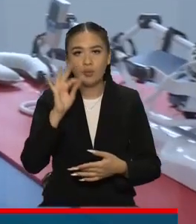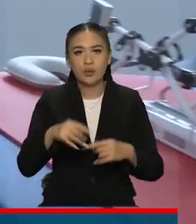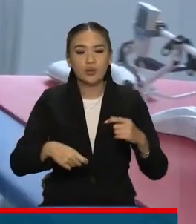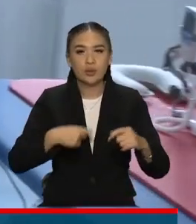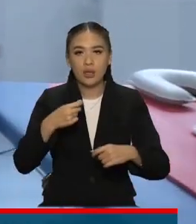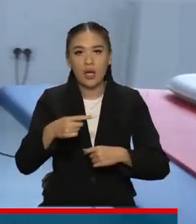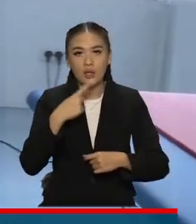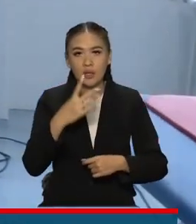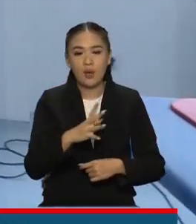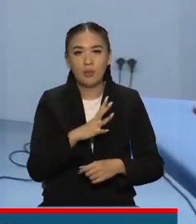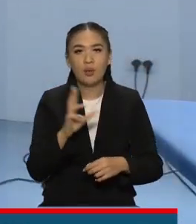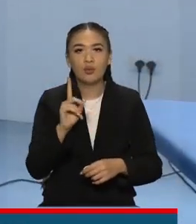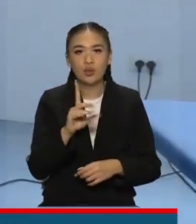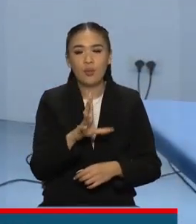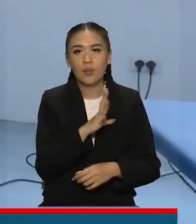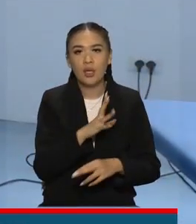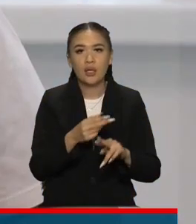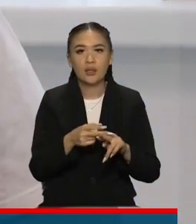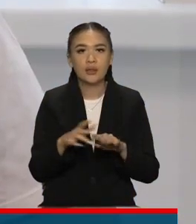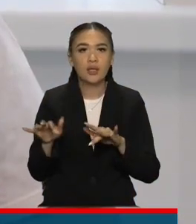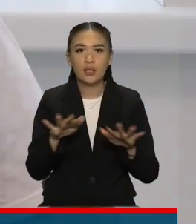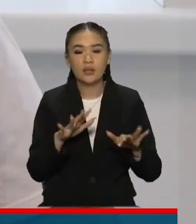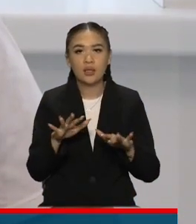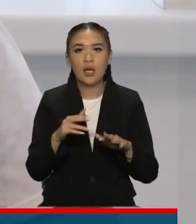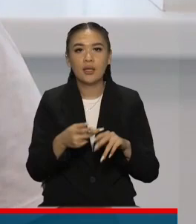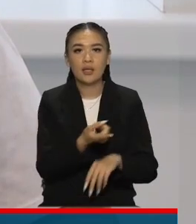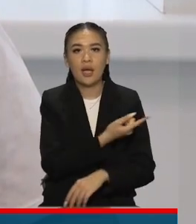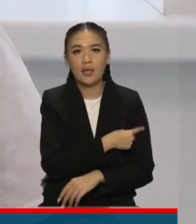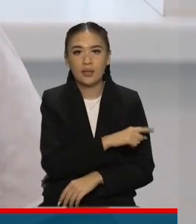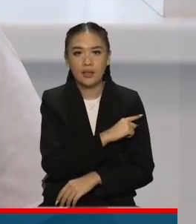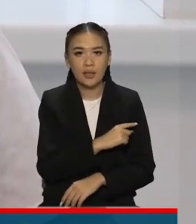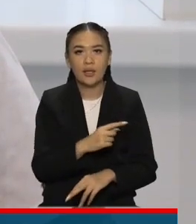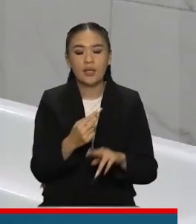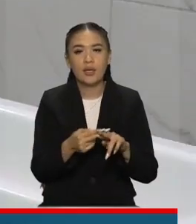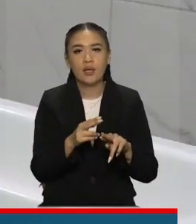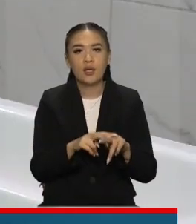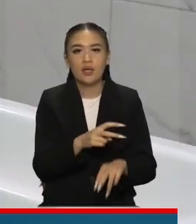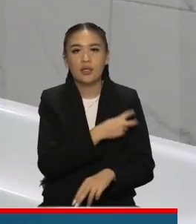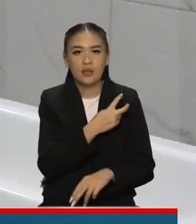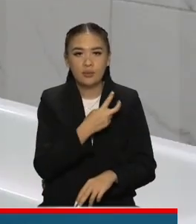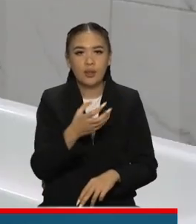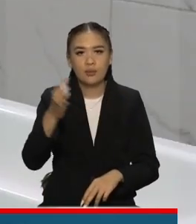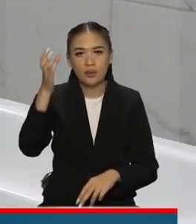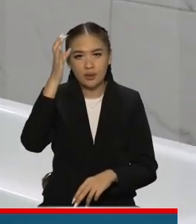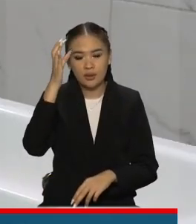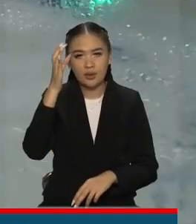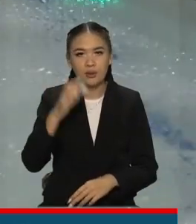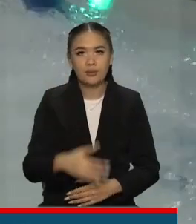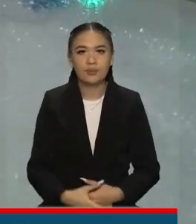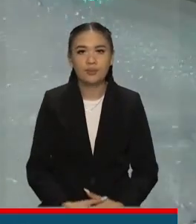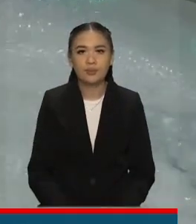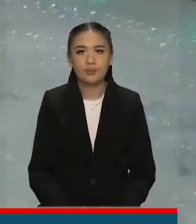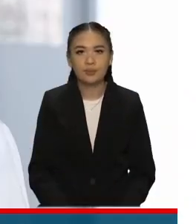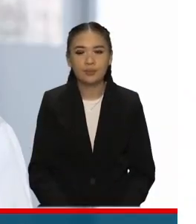екендігін білдірді. Өйткені мәртебелі мейманның негізгі мамандығы дәрігер, медицина ғылымдарының докторы екен.